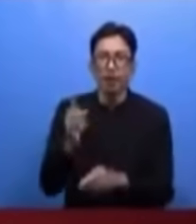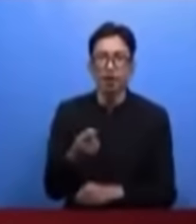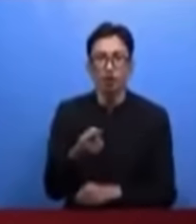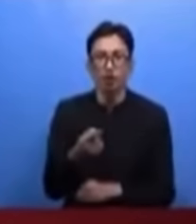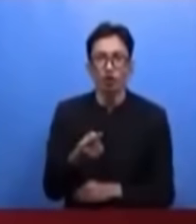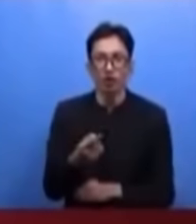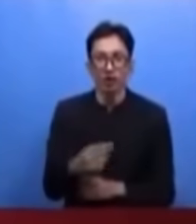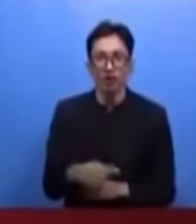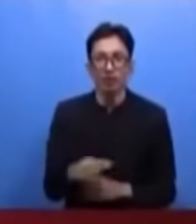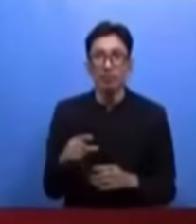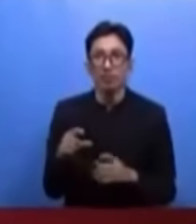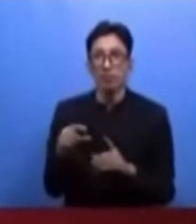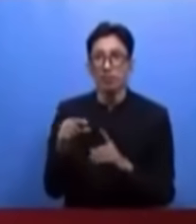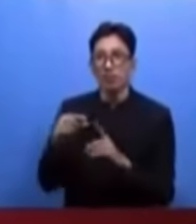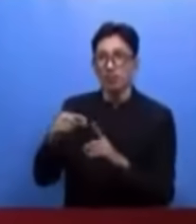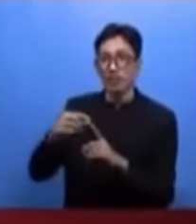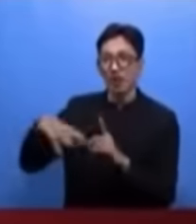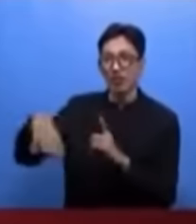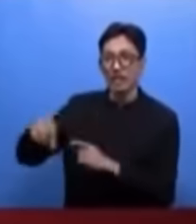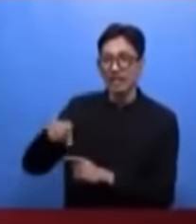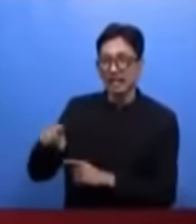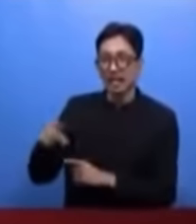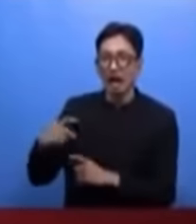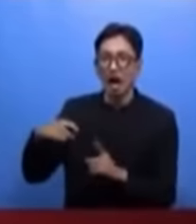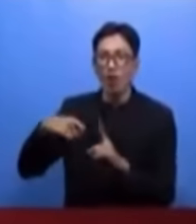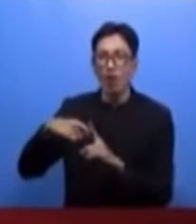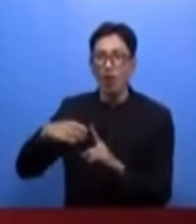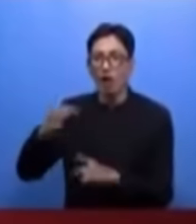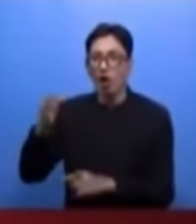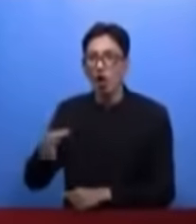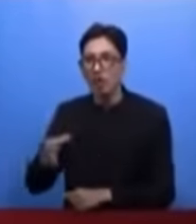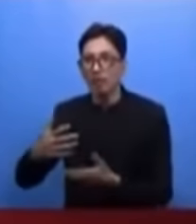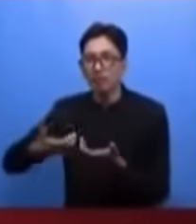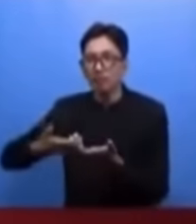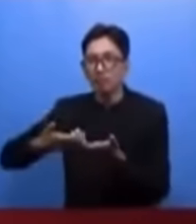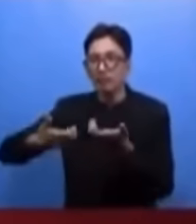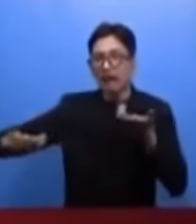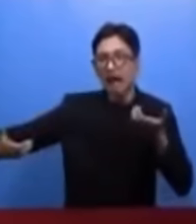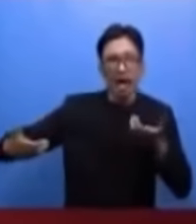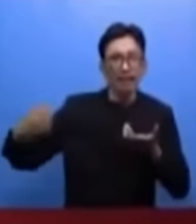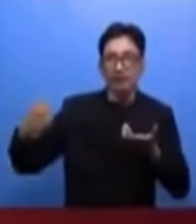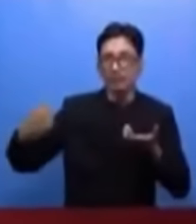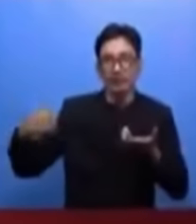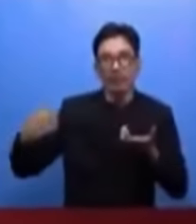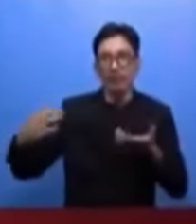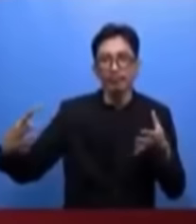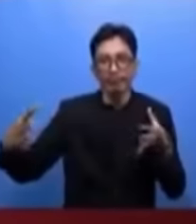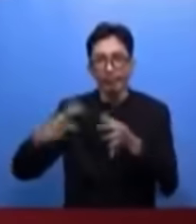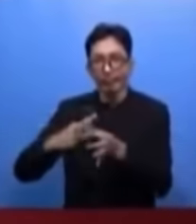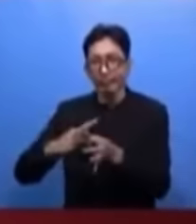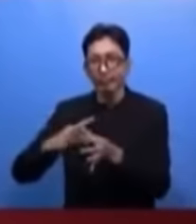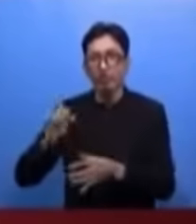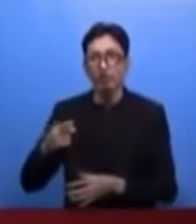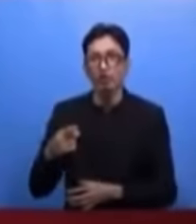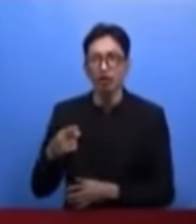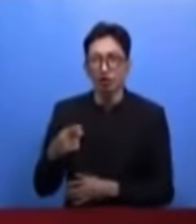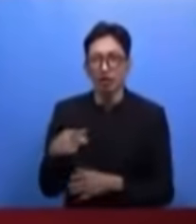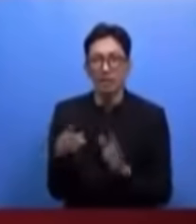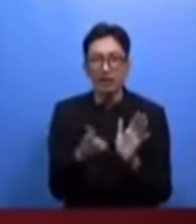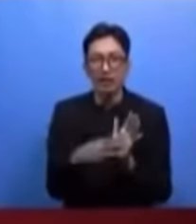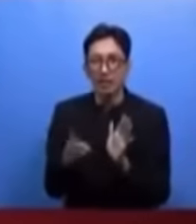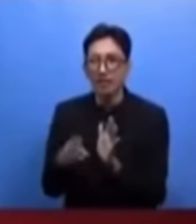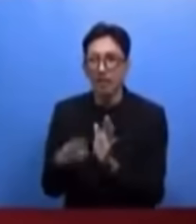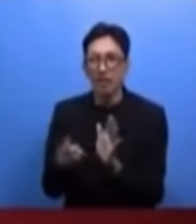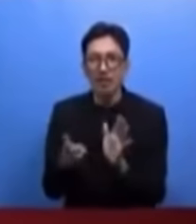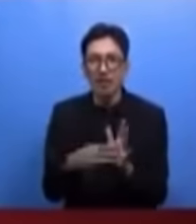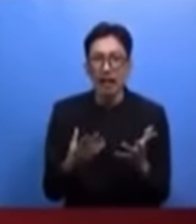jangan menjadi kabupaten kota ke-9. Ini harus menjadi jawaban apa yang menjadi persoalan-persoalan di kabupaten